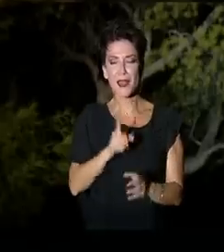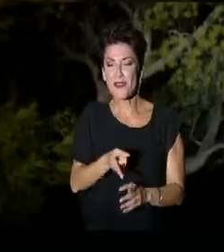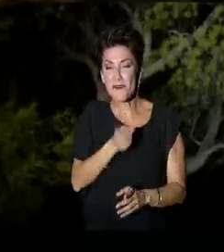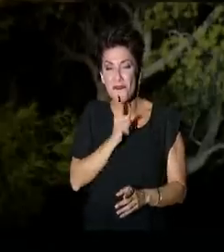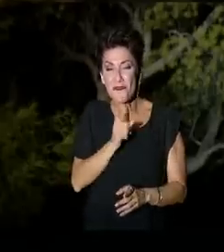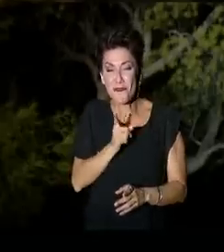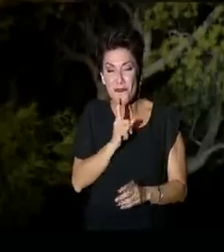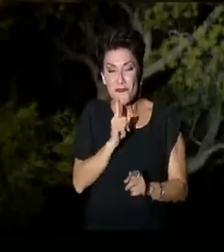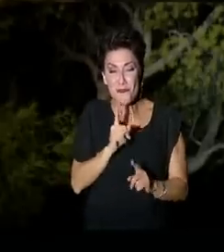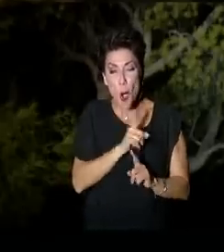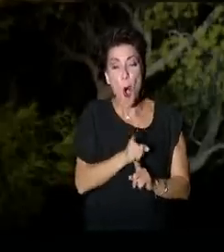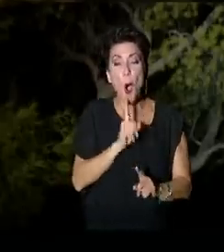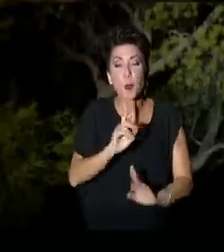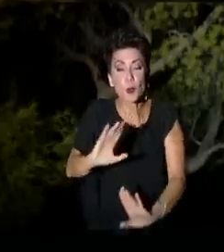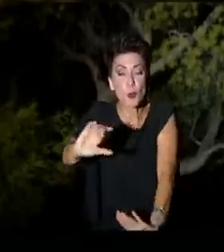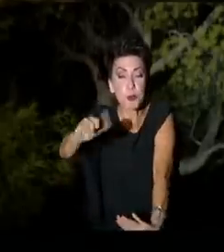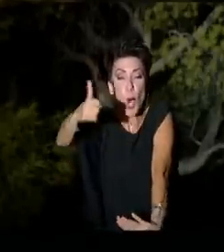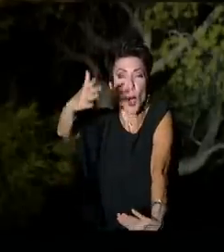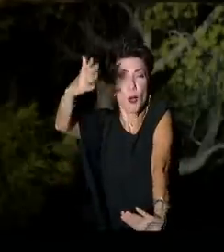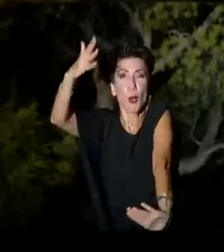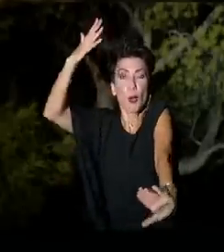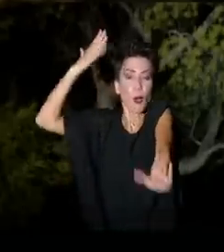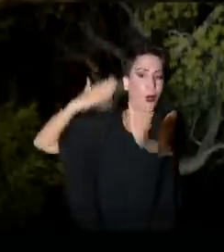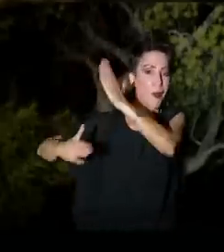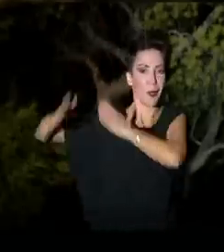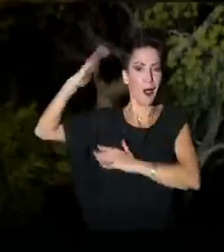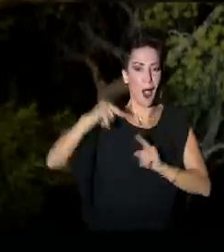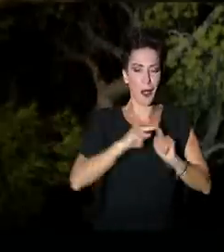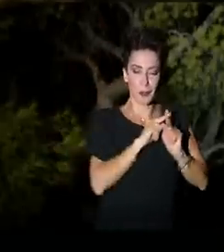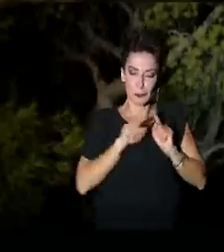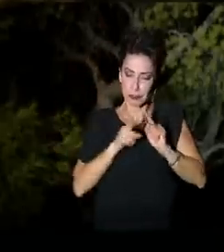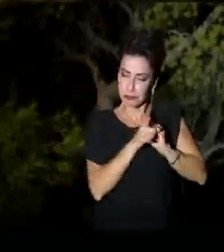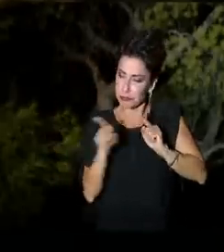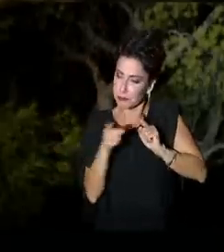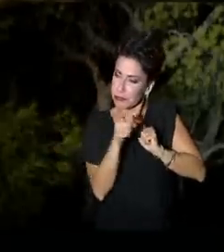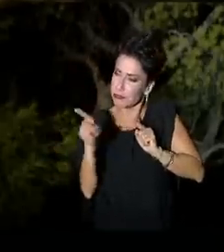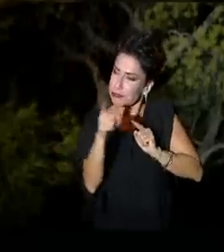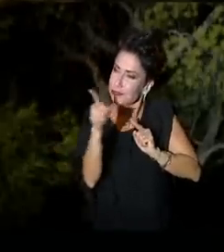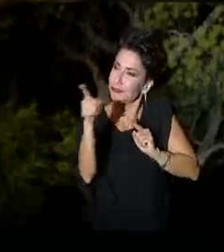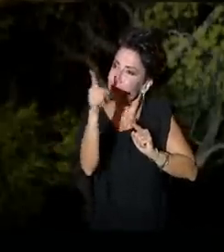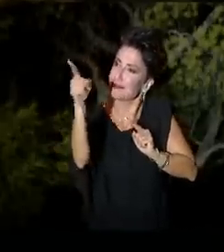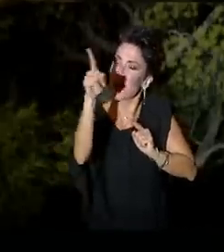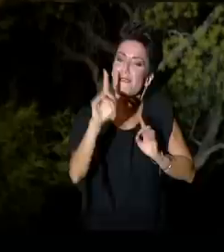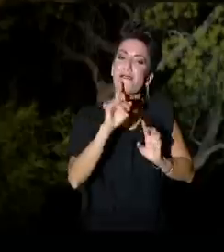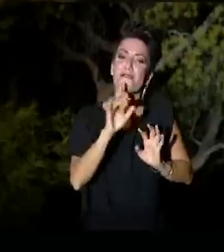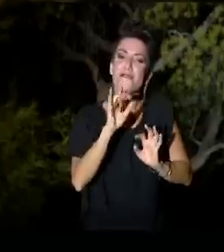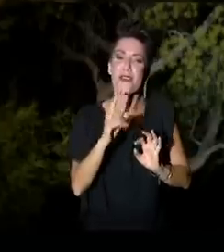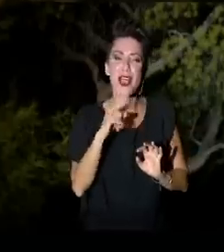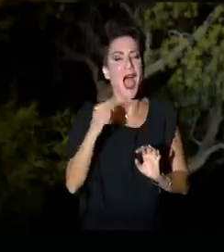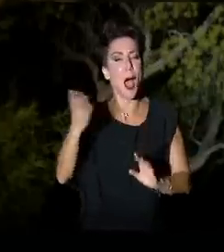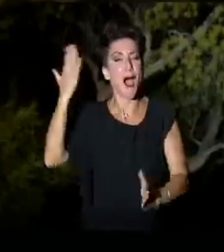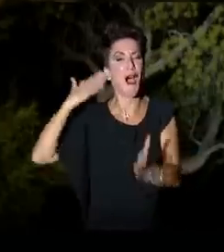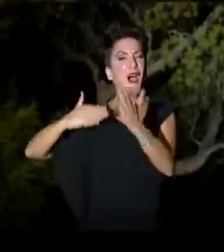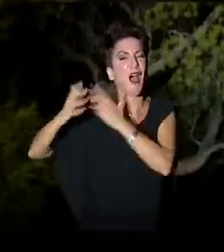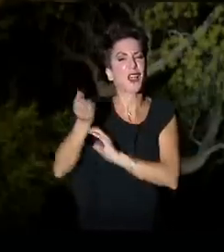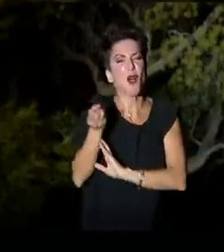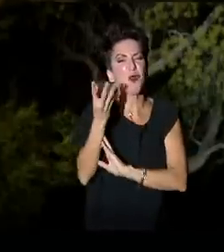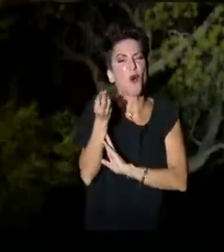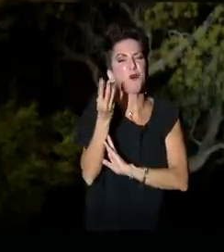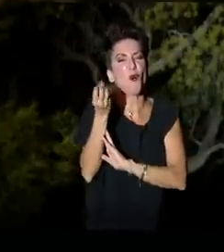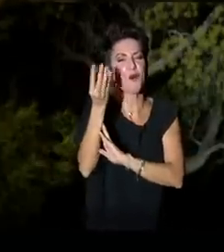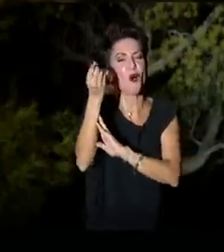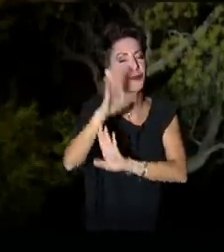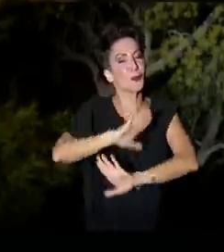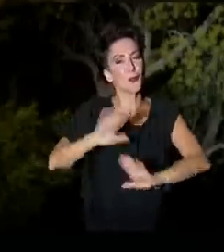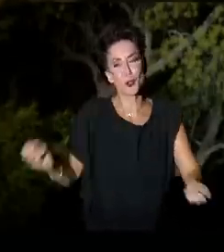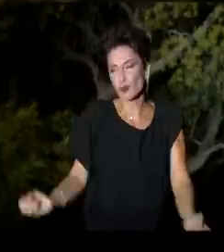διαδρομή. Η αρχαία φλόγα μετατρέπεται σε μια σύγχρονη φωτεινή πορεία.